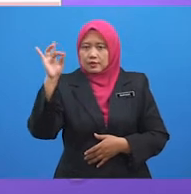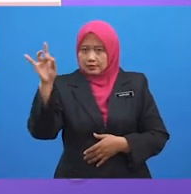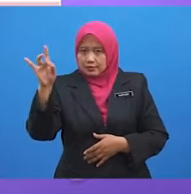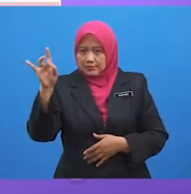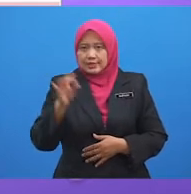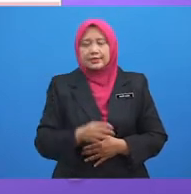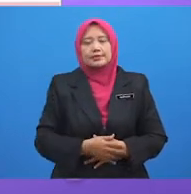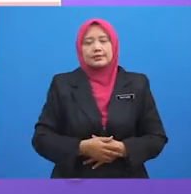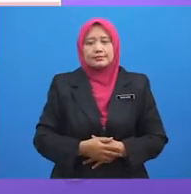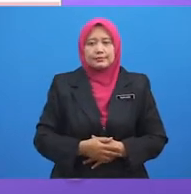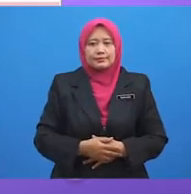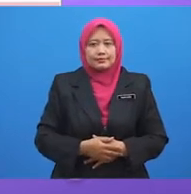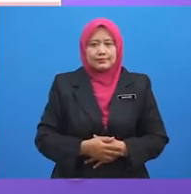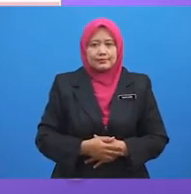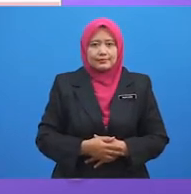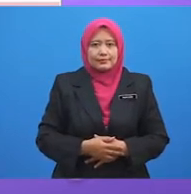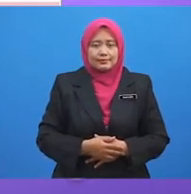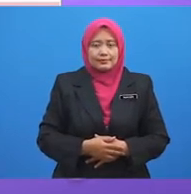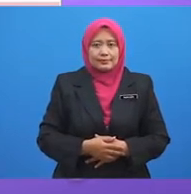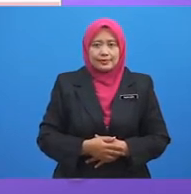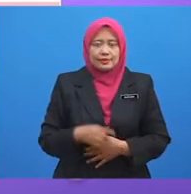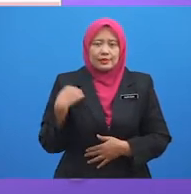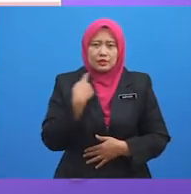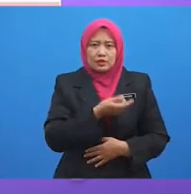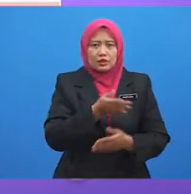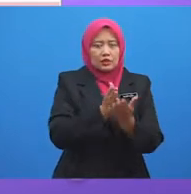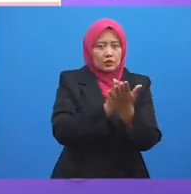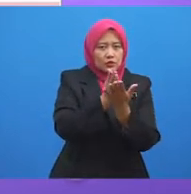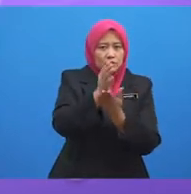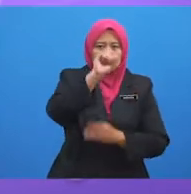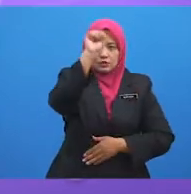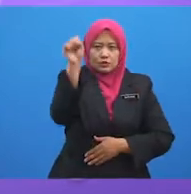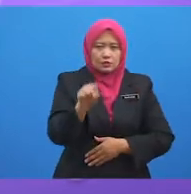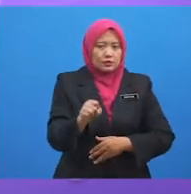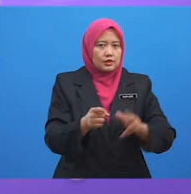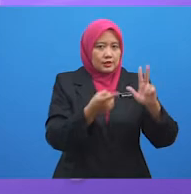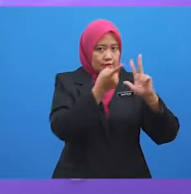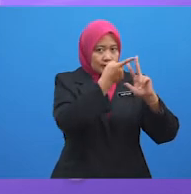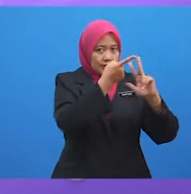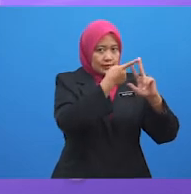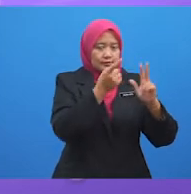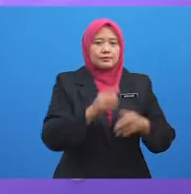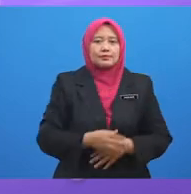ialah 18. Kita teruskan dengan soalan ketiga.